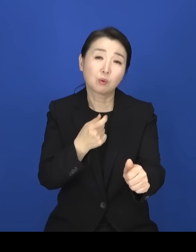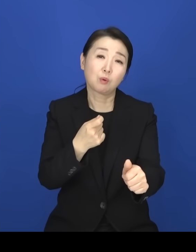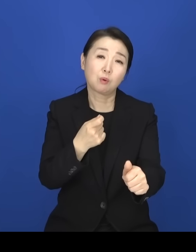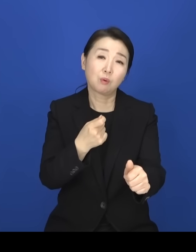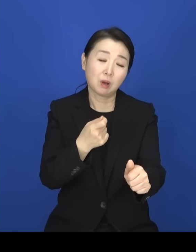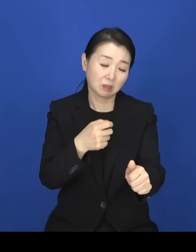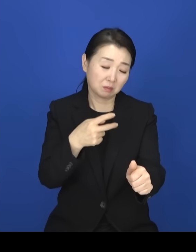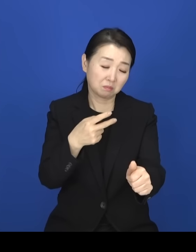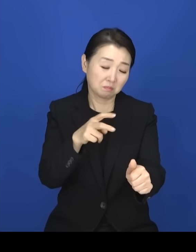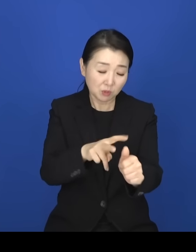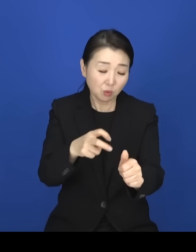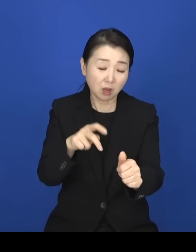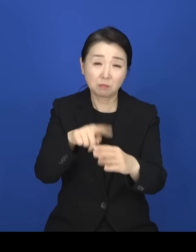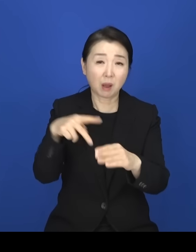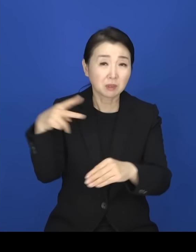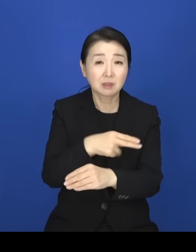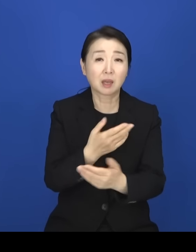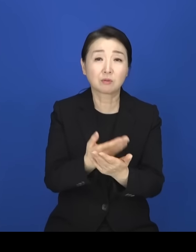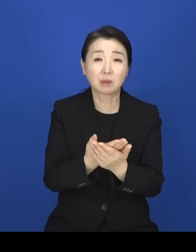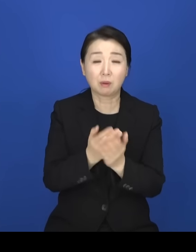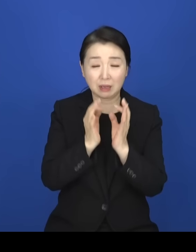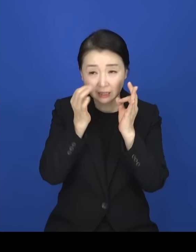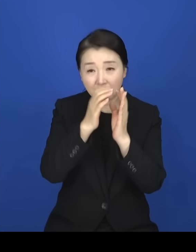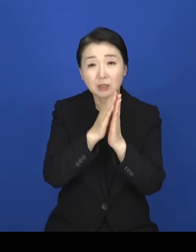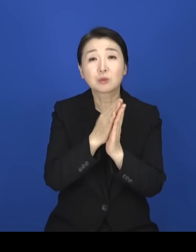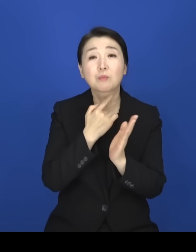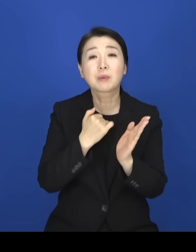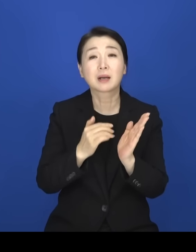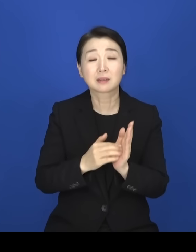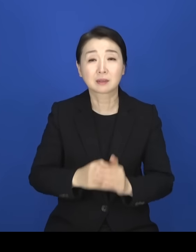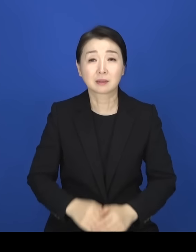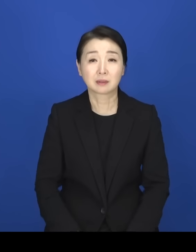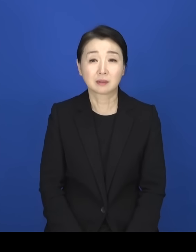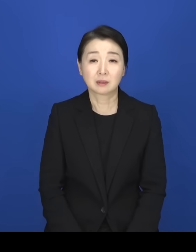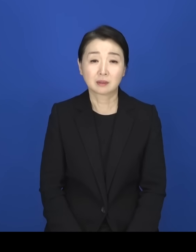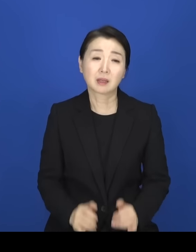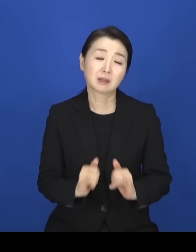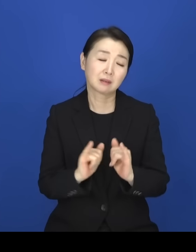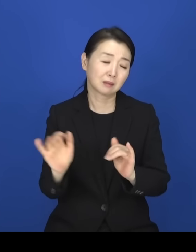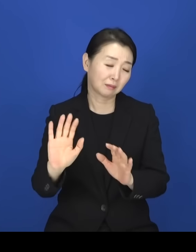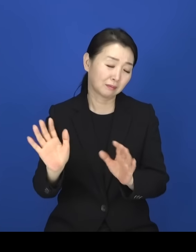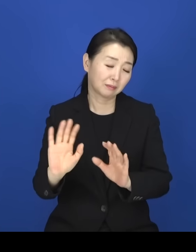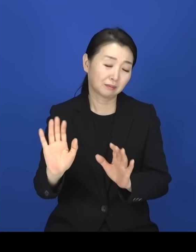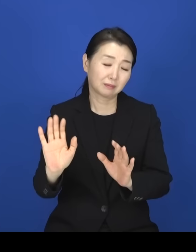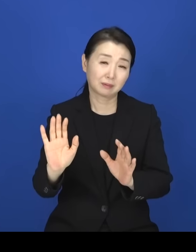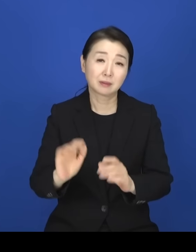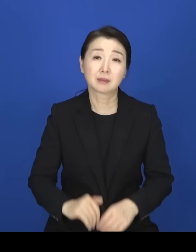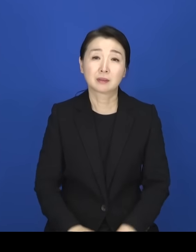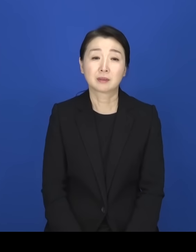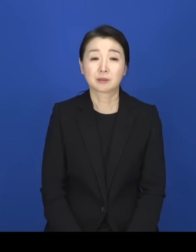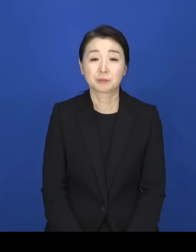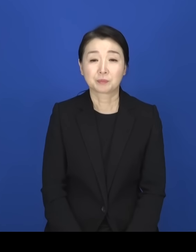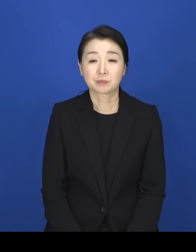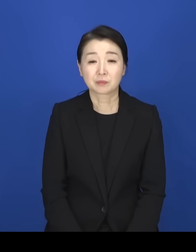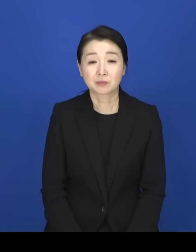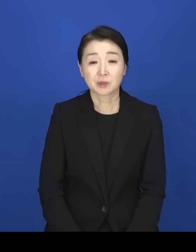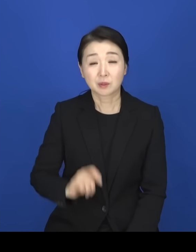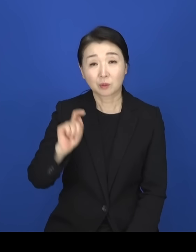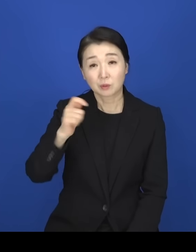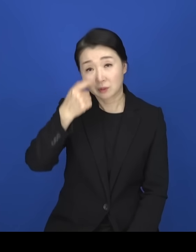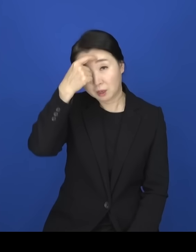끊게 해주세요. 그날 정말 간절하게 기도했던 것 같아요. 네. 나 그런 사람 되고 싶지 않다고 눈물 흘리면서 예. 그러면서 새벽